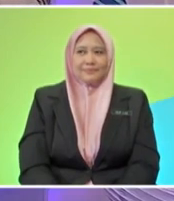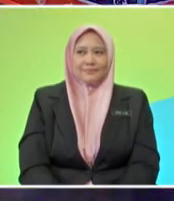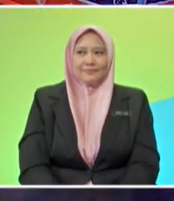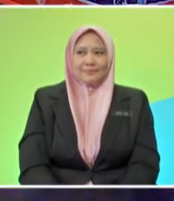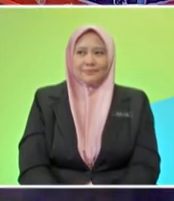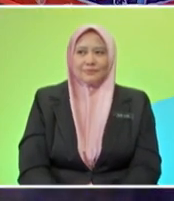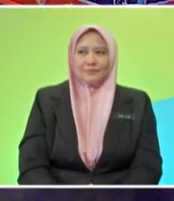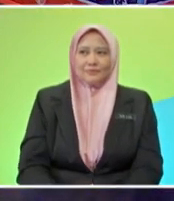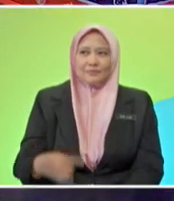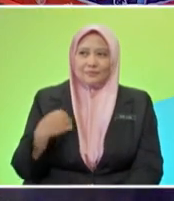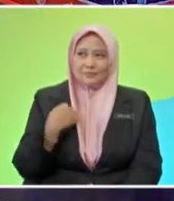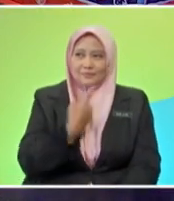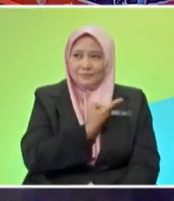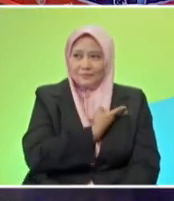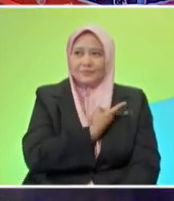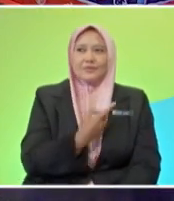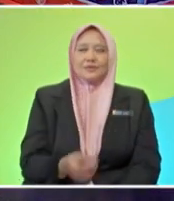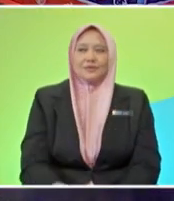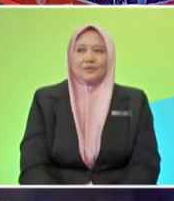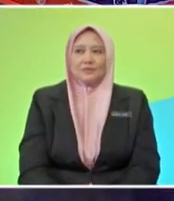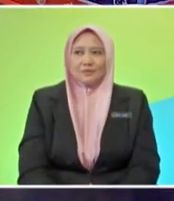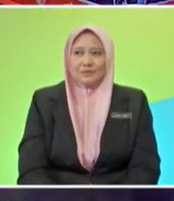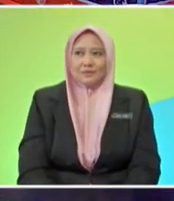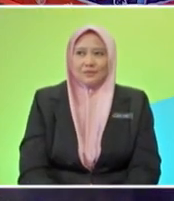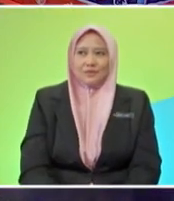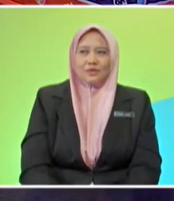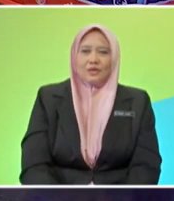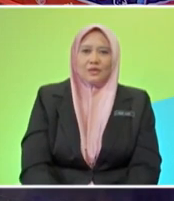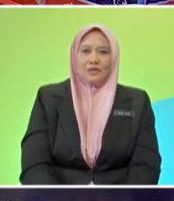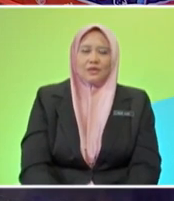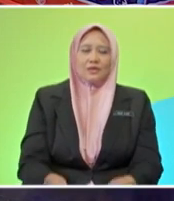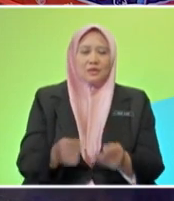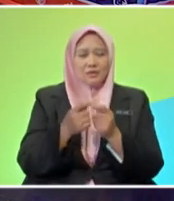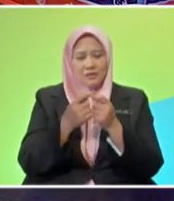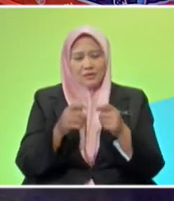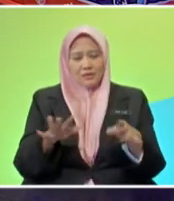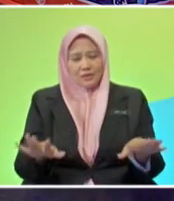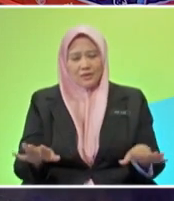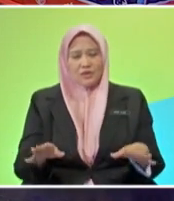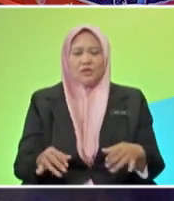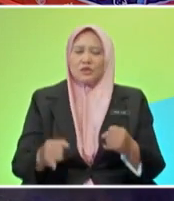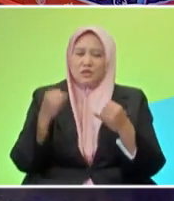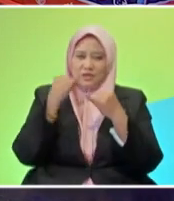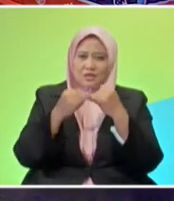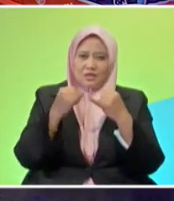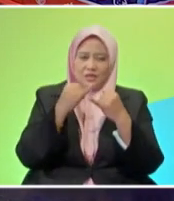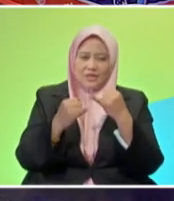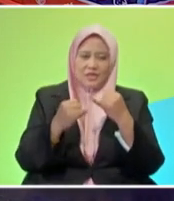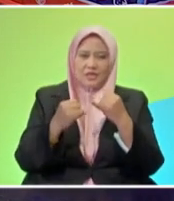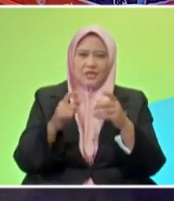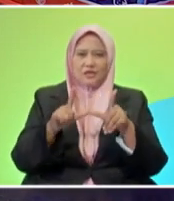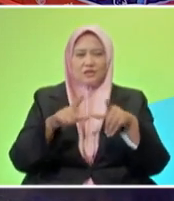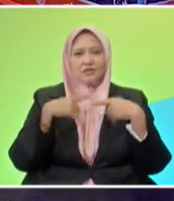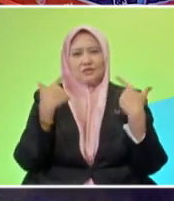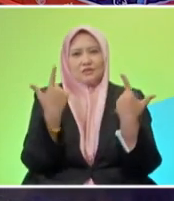Nampaknya kita dalam pada seronok beraktiviti dan mendapat wah. Kita telah pun tiba di penghujung kelas kita. Cikgu